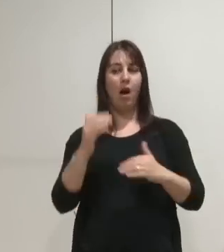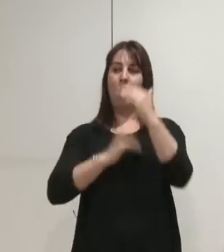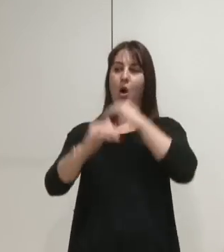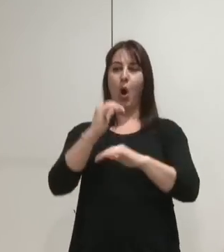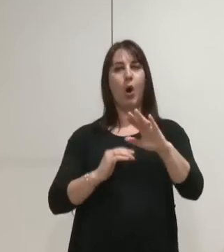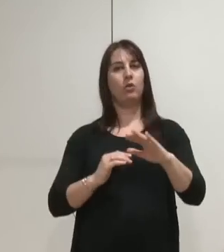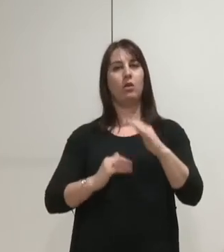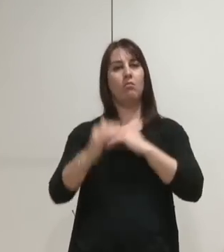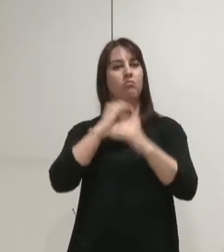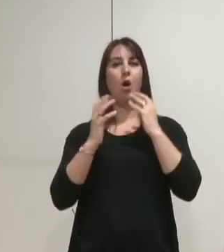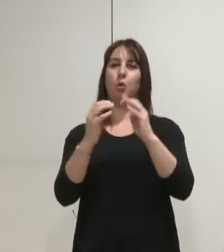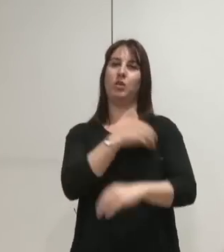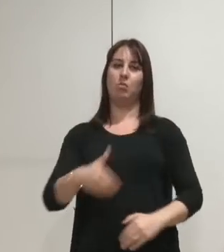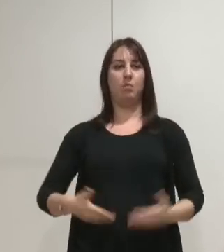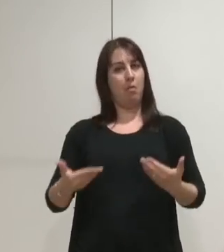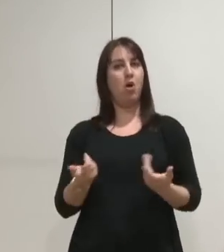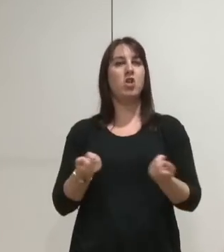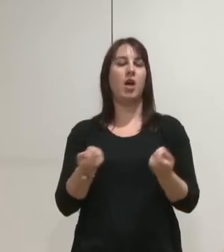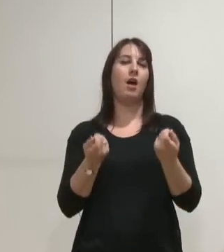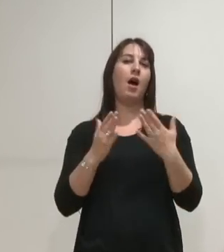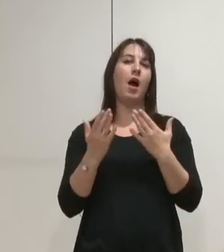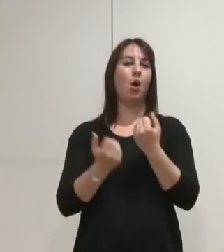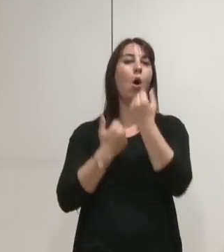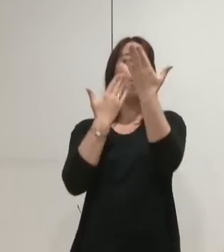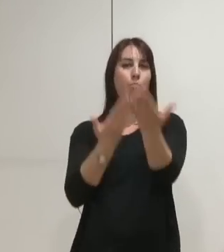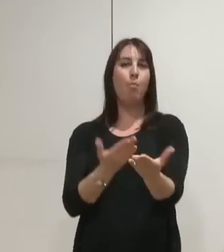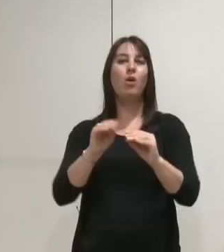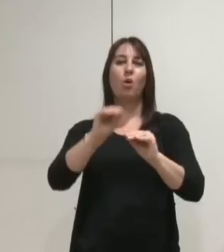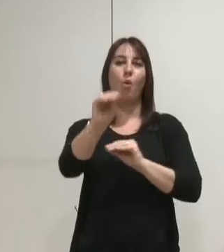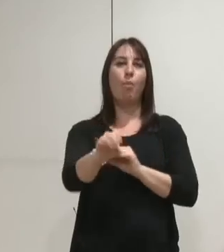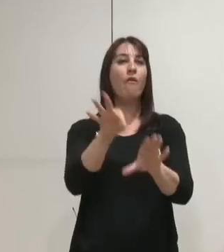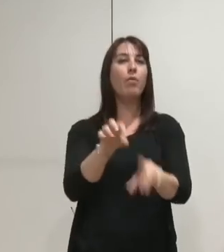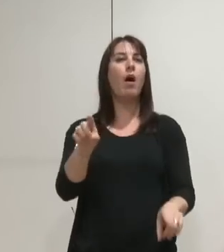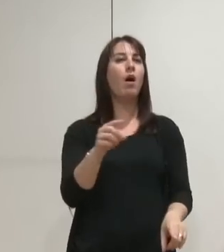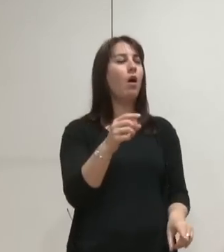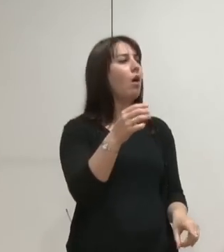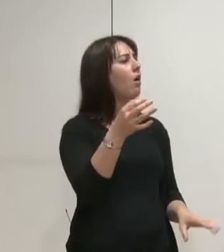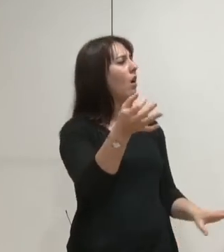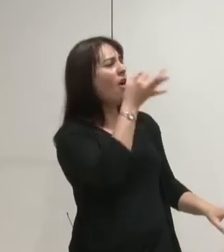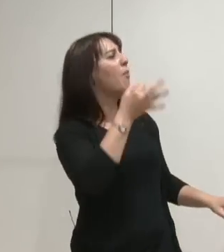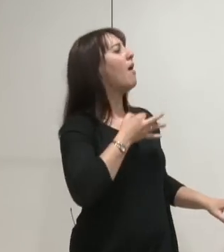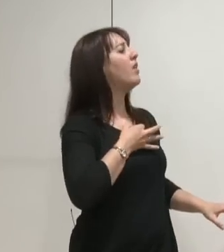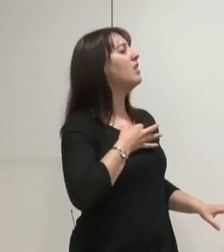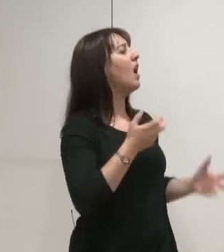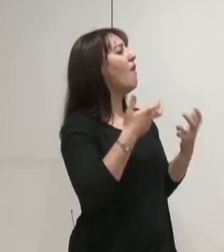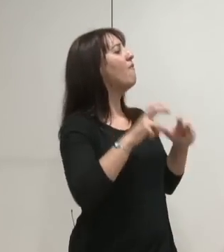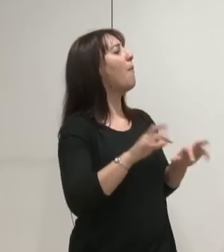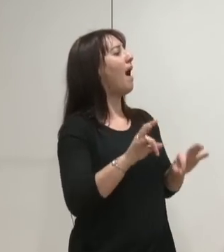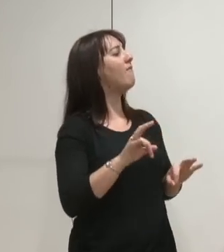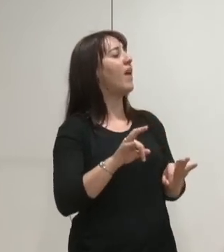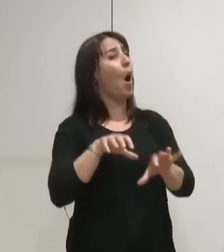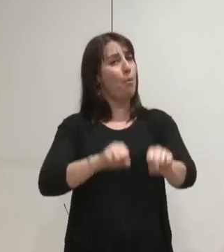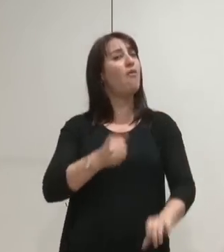et et donc je je ne mettrai pas au voix la demande de ce report vous m'avez dit monsieur que vous n'étiez pas favorable au pouvoir